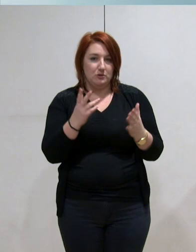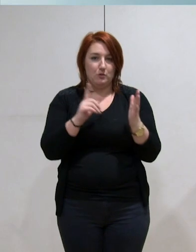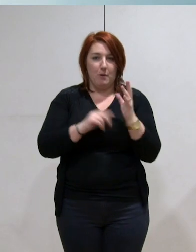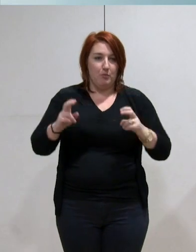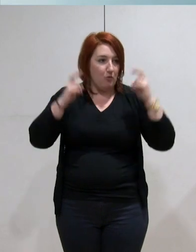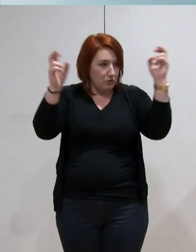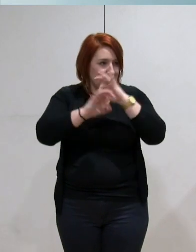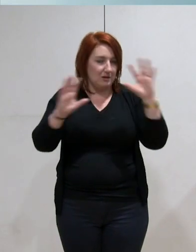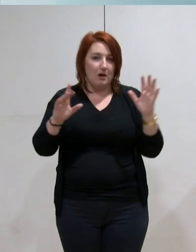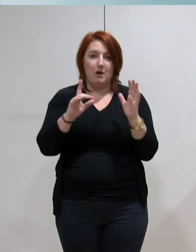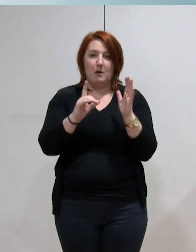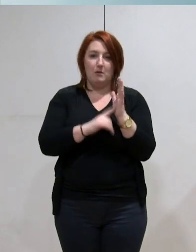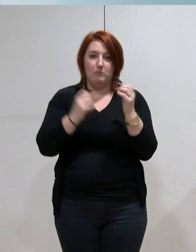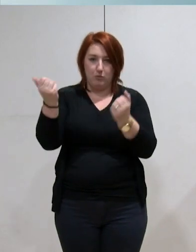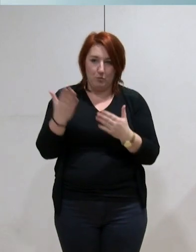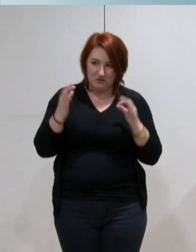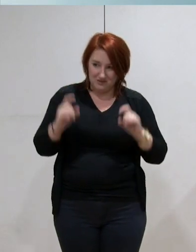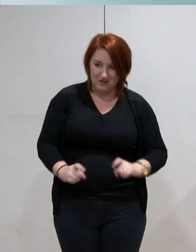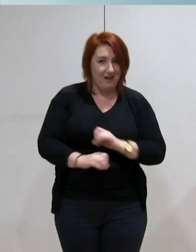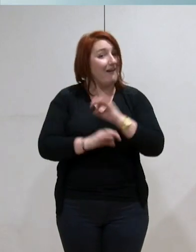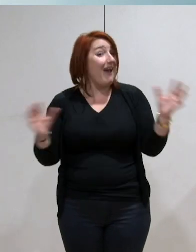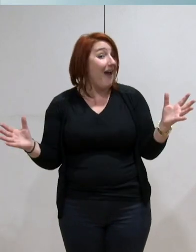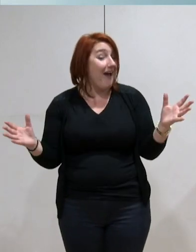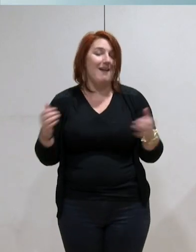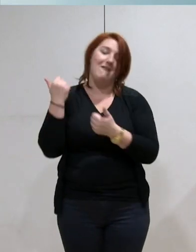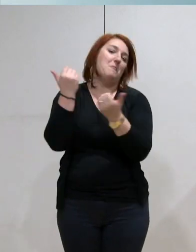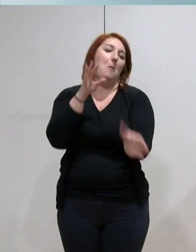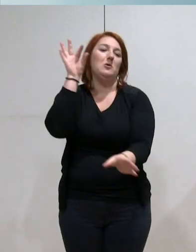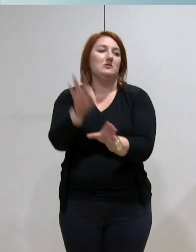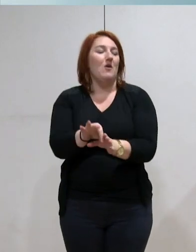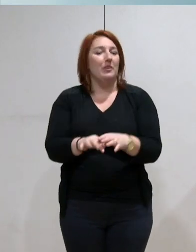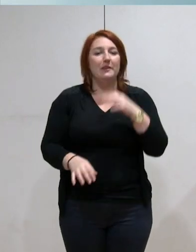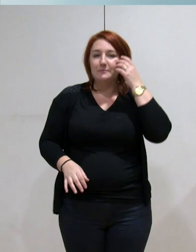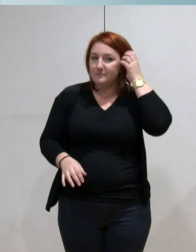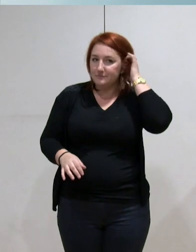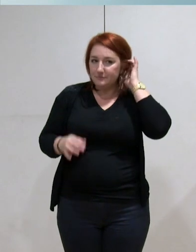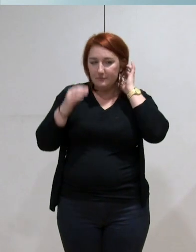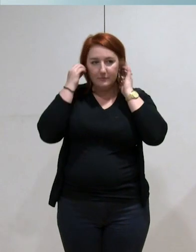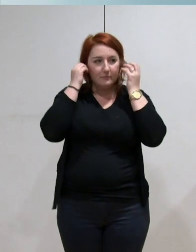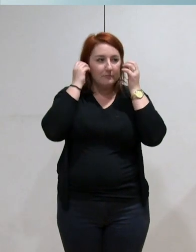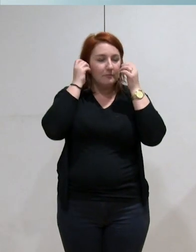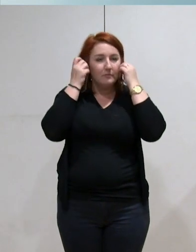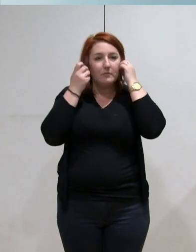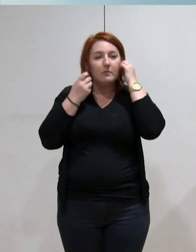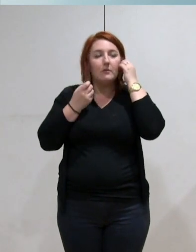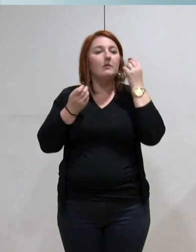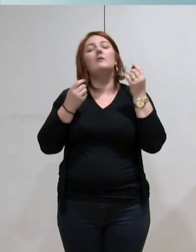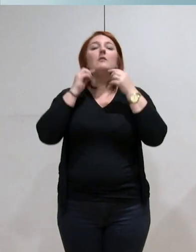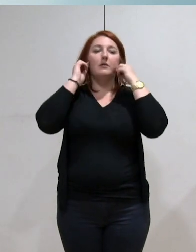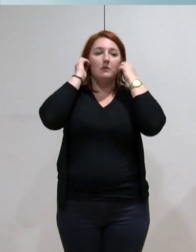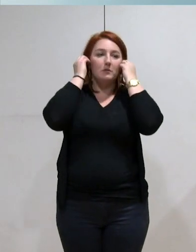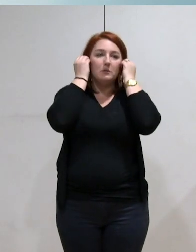pas de proposition de baisse d'impôt et donc nous le mettons au vote comme cela qui ne prend pas part